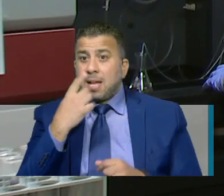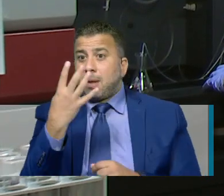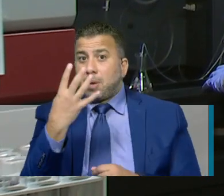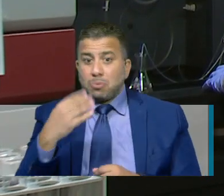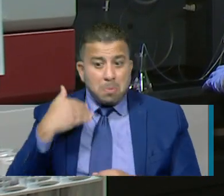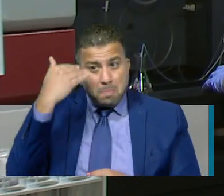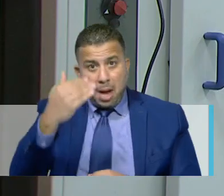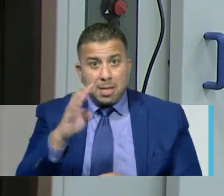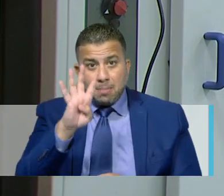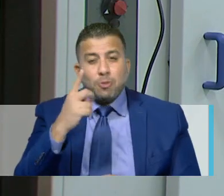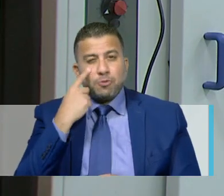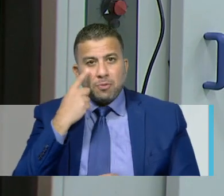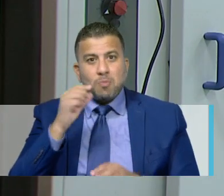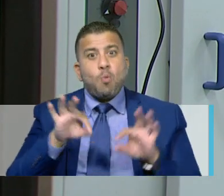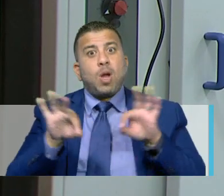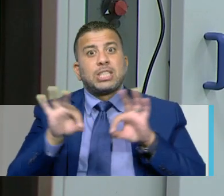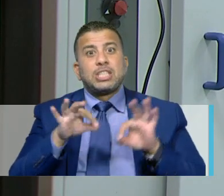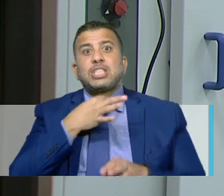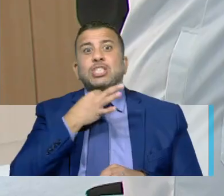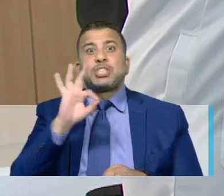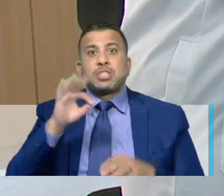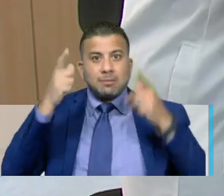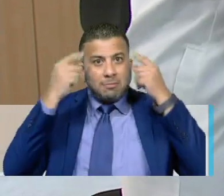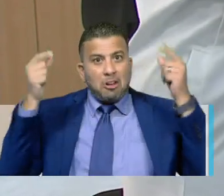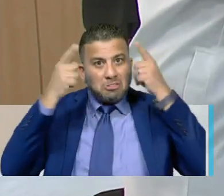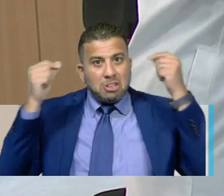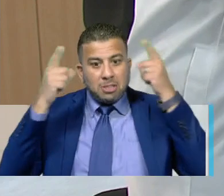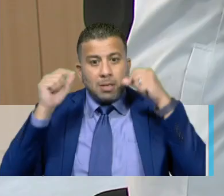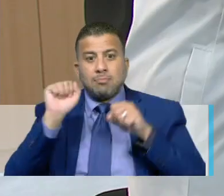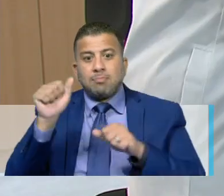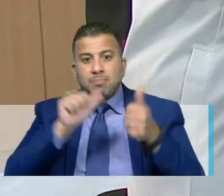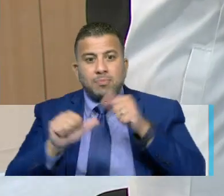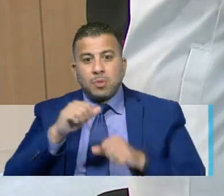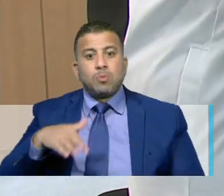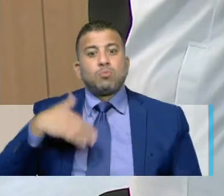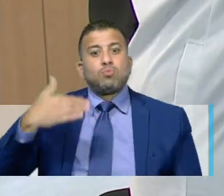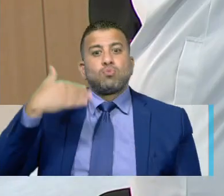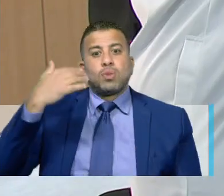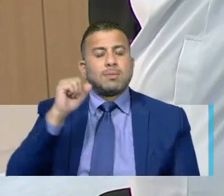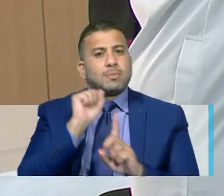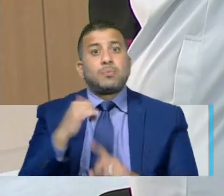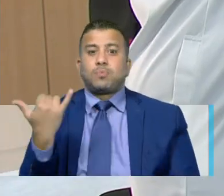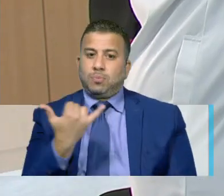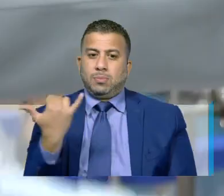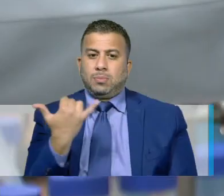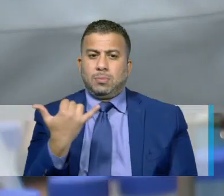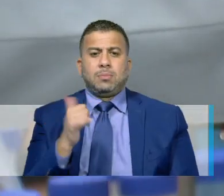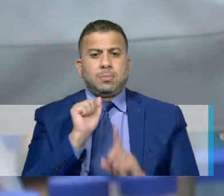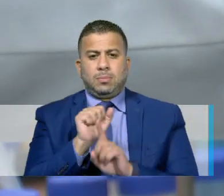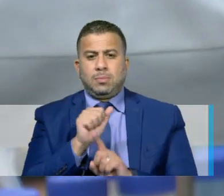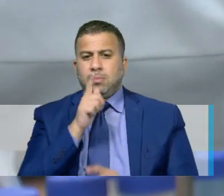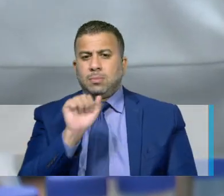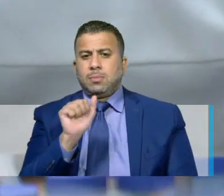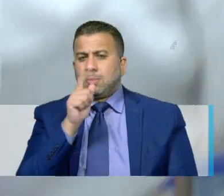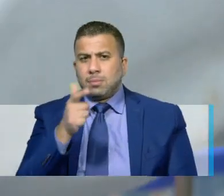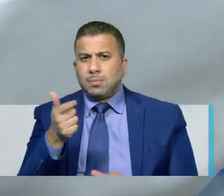الهندسة الكيميائية وتحلية المياه، والقادرين على صناعة المستقبل في هذا المجال الحيوي، خاصة في